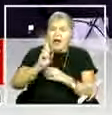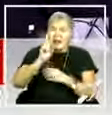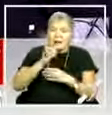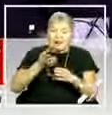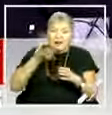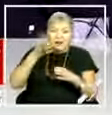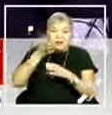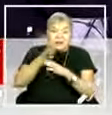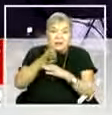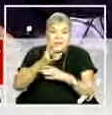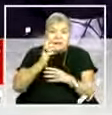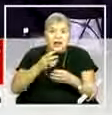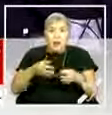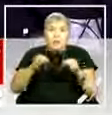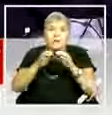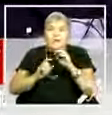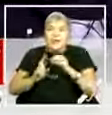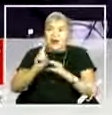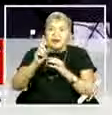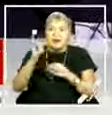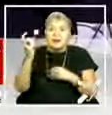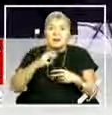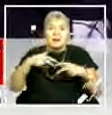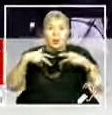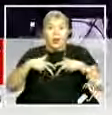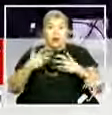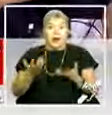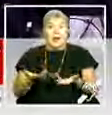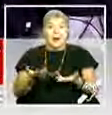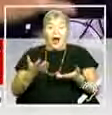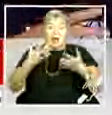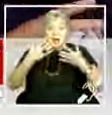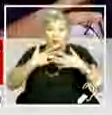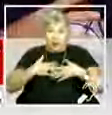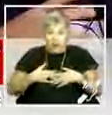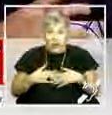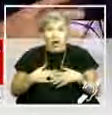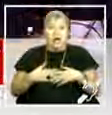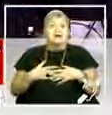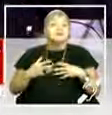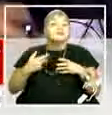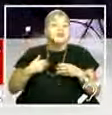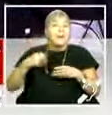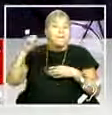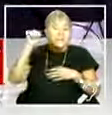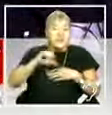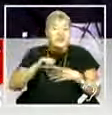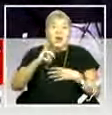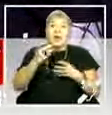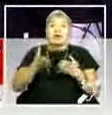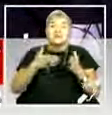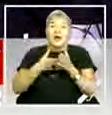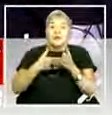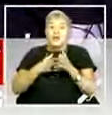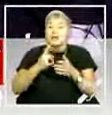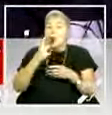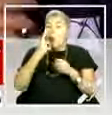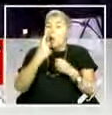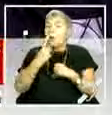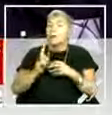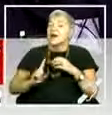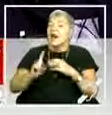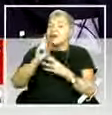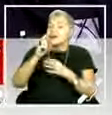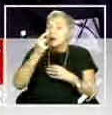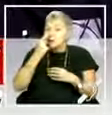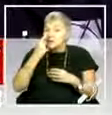sistem antiaerian ucrainean, care voia să intercepteze o rachetă rusească, o rachetă din sistemul ăla S-300,